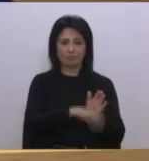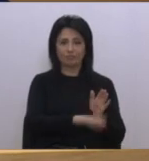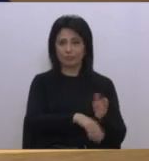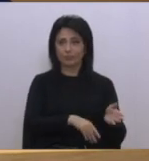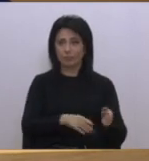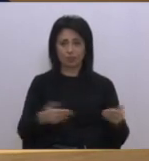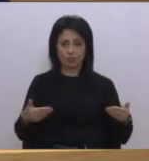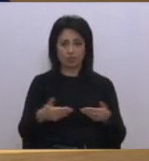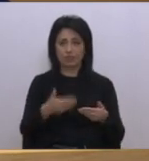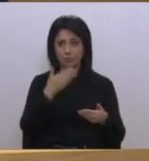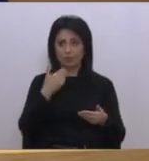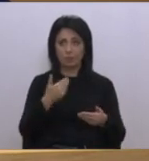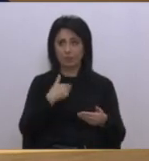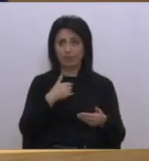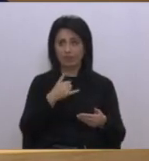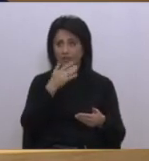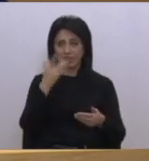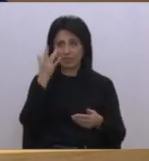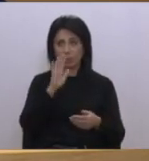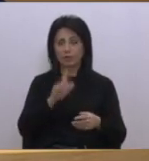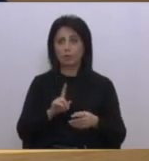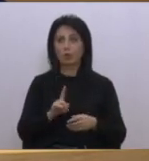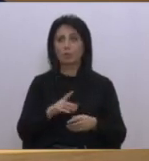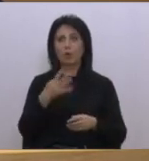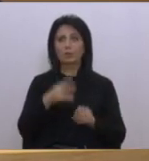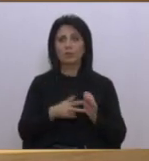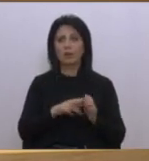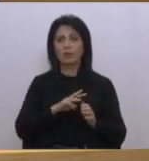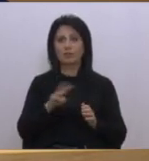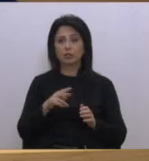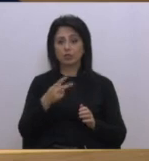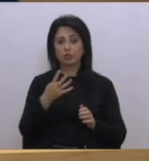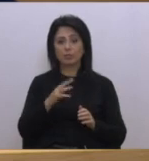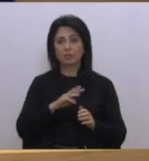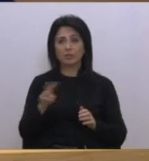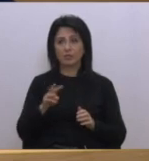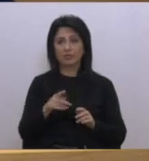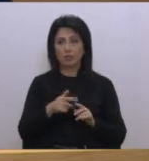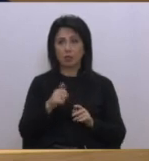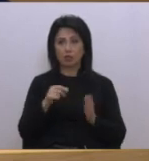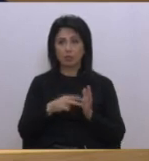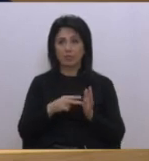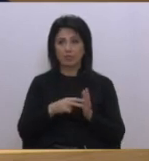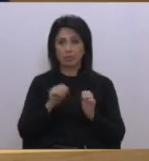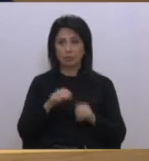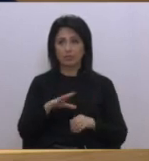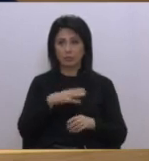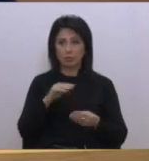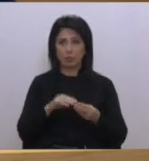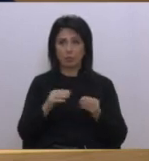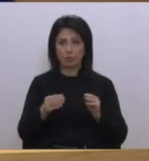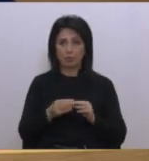ეს შეთავსება, თორემ მე ვერასდროს ვერ წარმოვიდგენდი რომ 48 მილიონი ან 24 მილიონი გაიხსნა როგორ შევაფასებ ცნობით შეიძლება ყოფილიყო